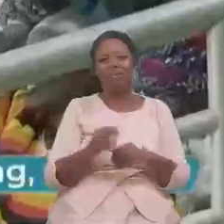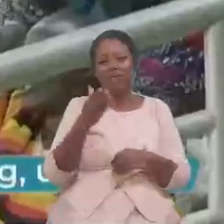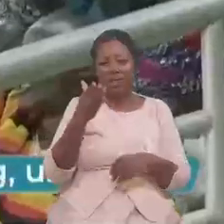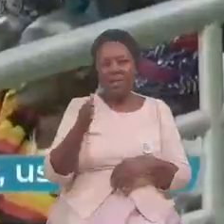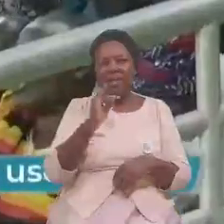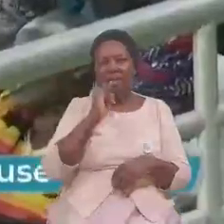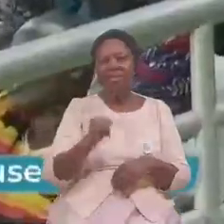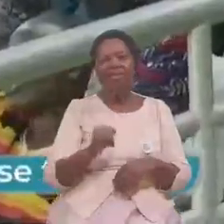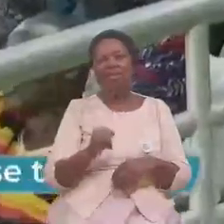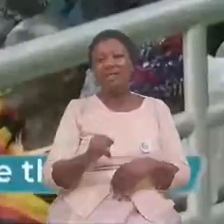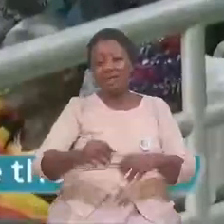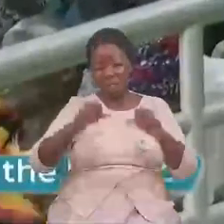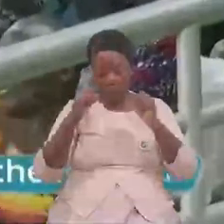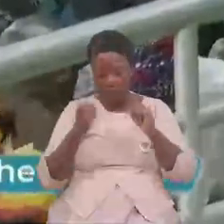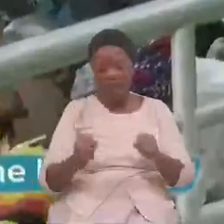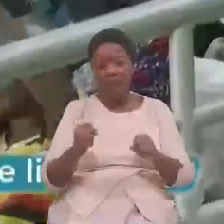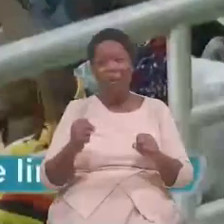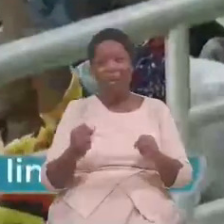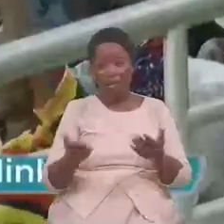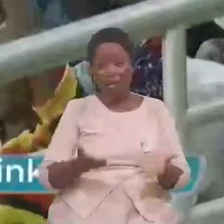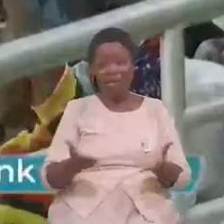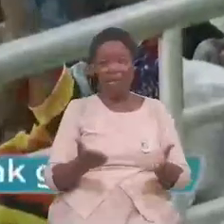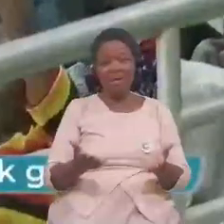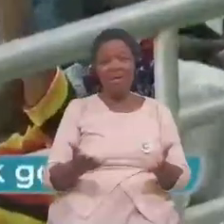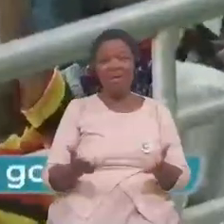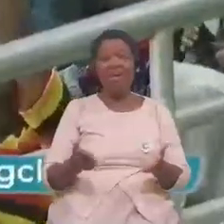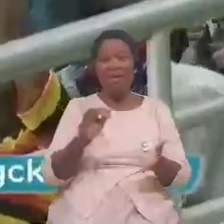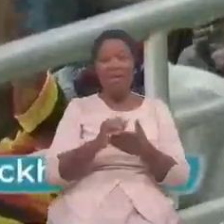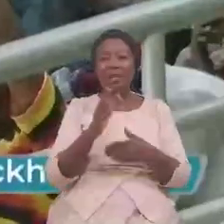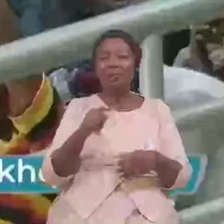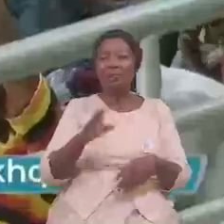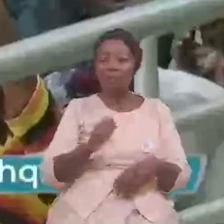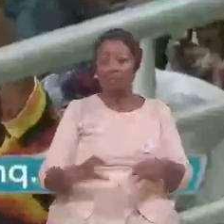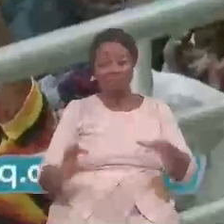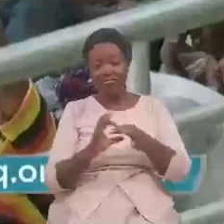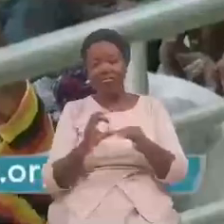La puissance est déjà dans le, est déjà là.